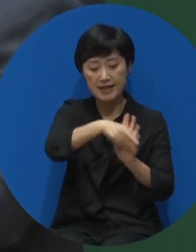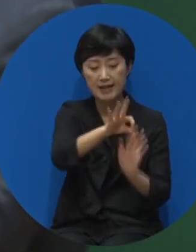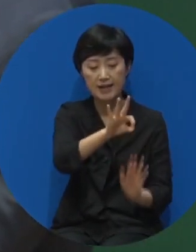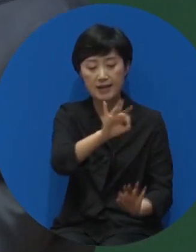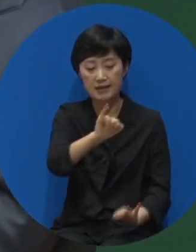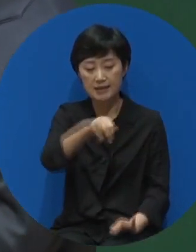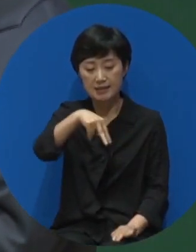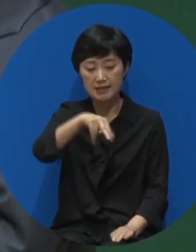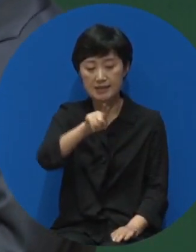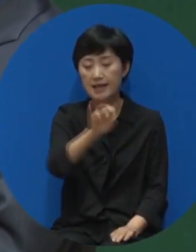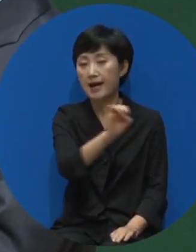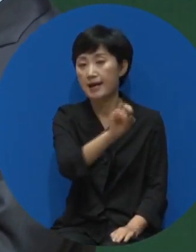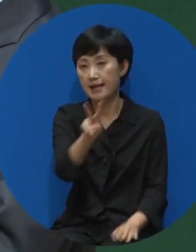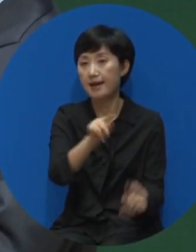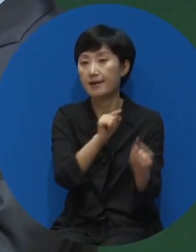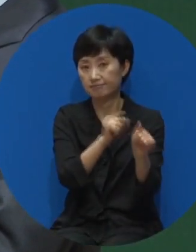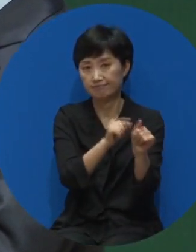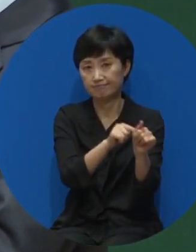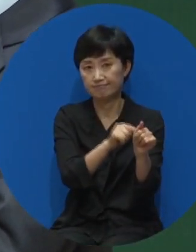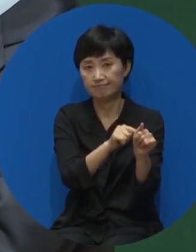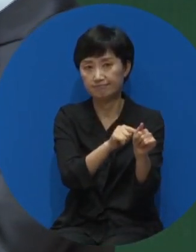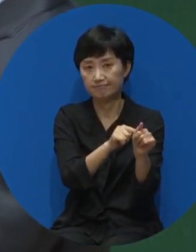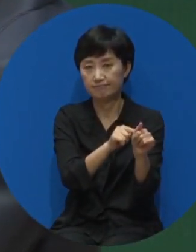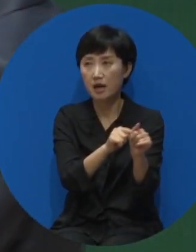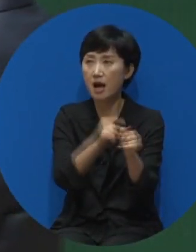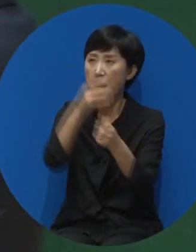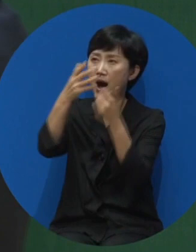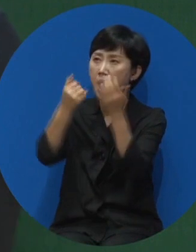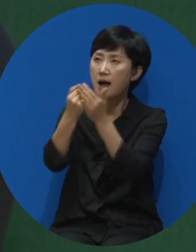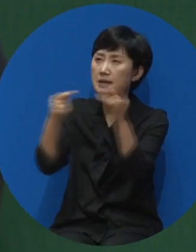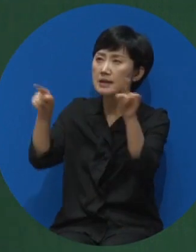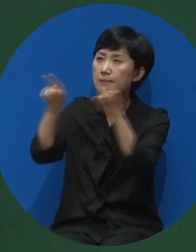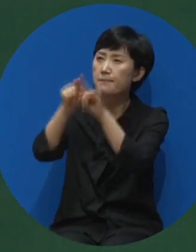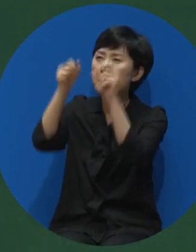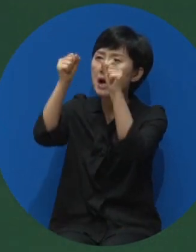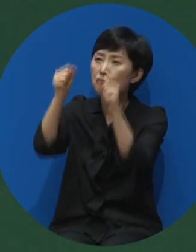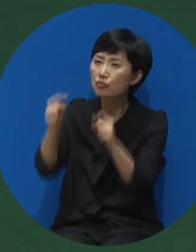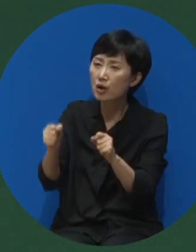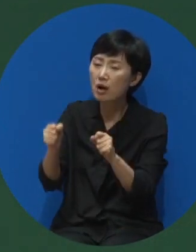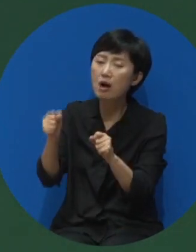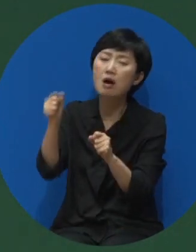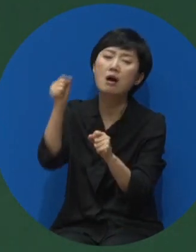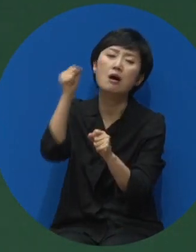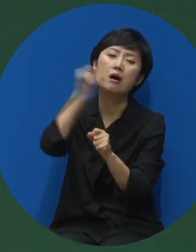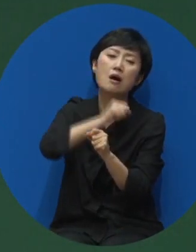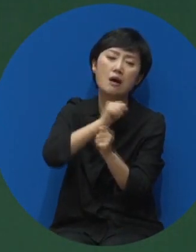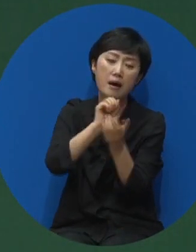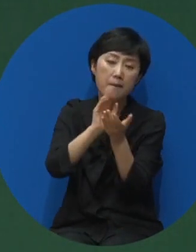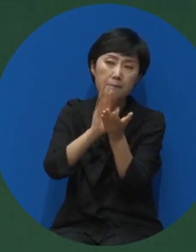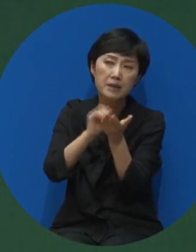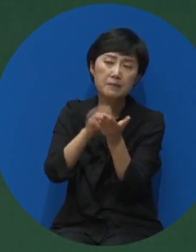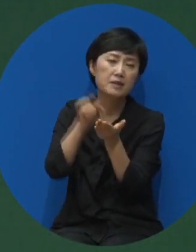비밀을 얘기해요. 고려를 믿다 이사야와 임마누엘의 옥기를 伝えました. 자.